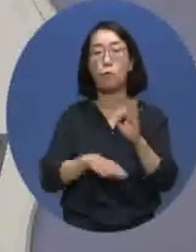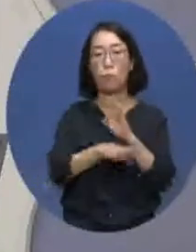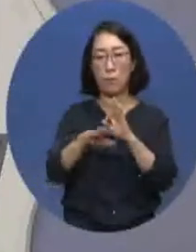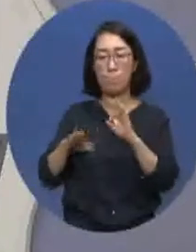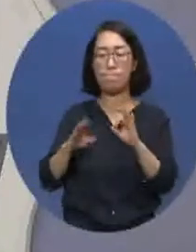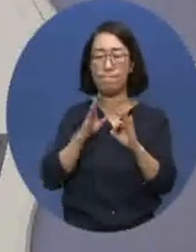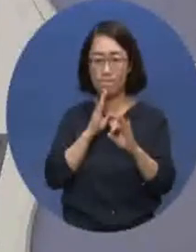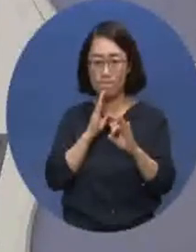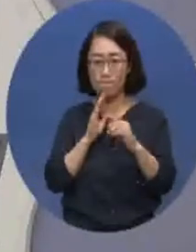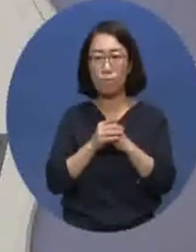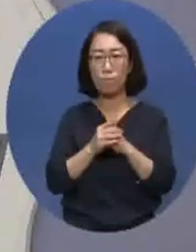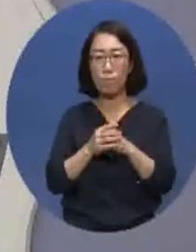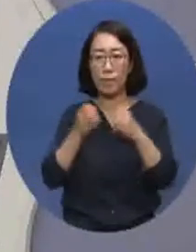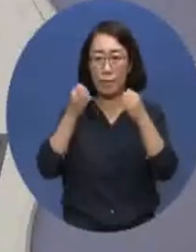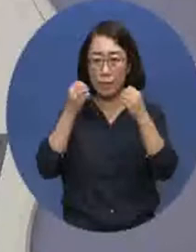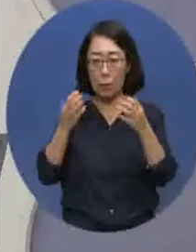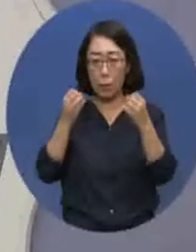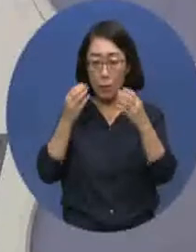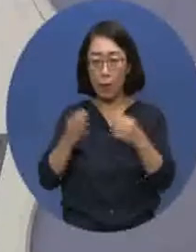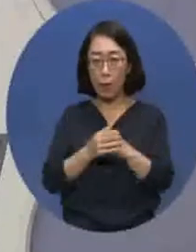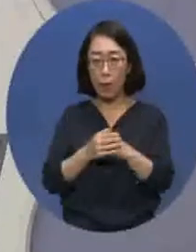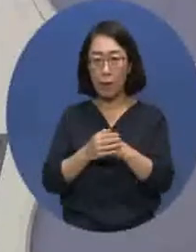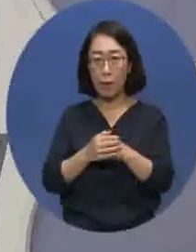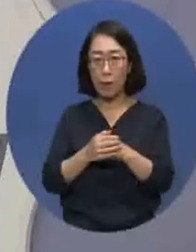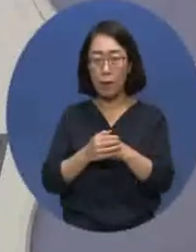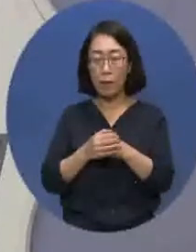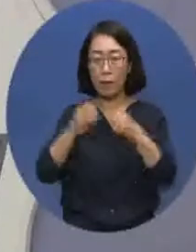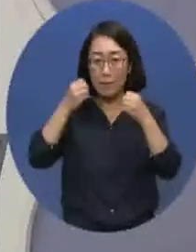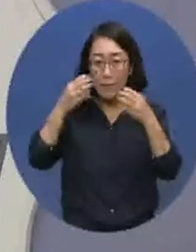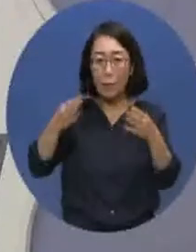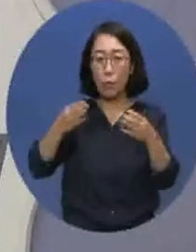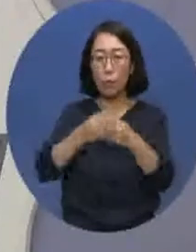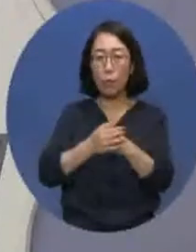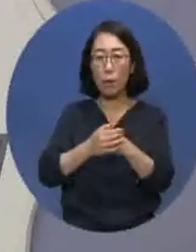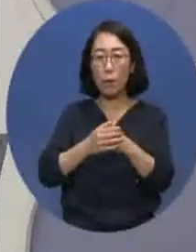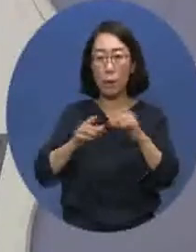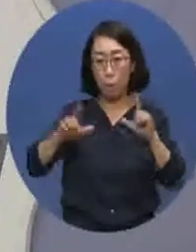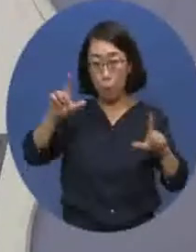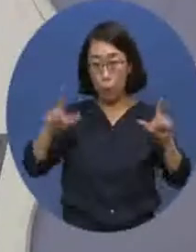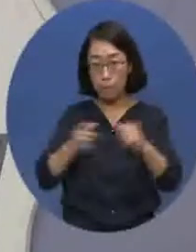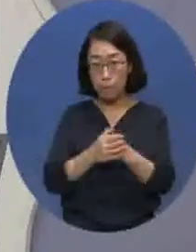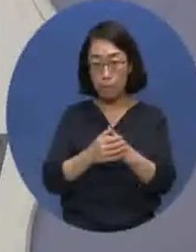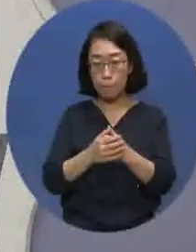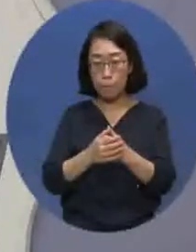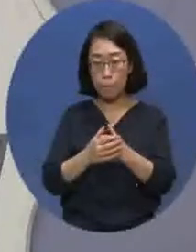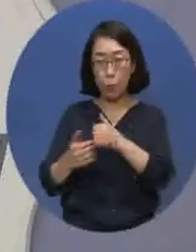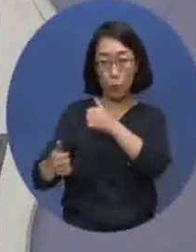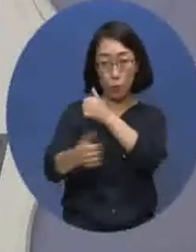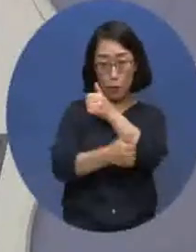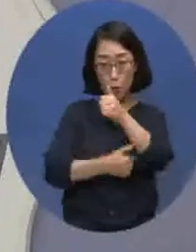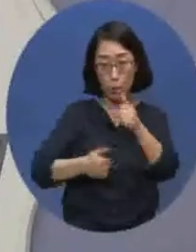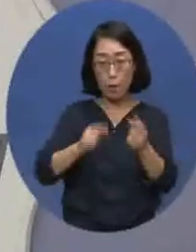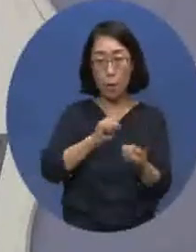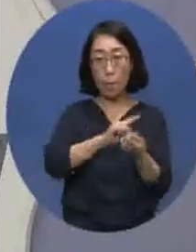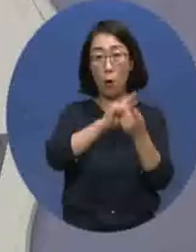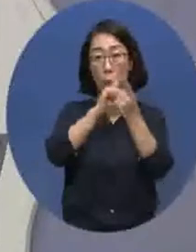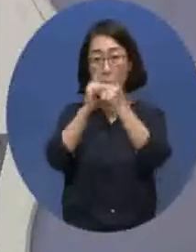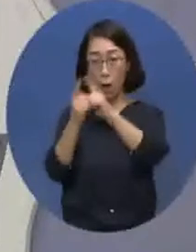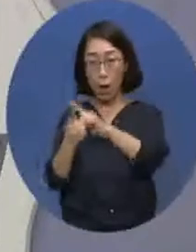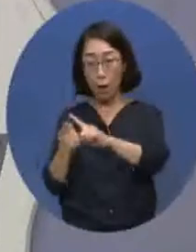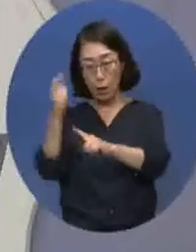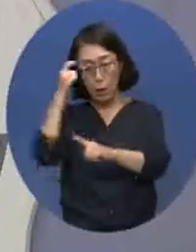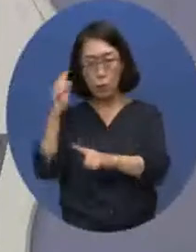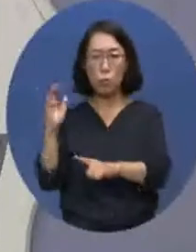그걸 또 이제 새롭게 대한민국의 뉴딜 위원회 라는 이제 그런 위원으로 다시 이제 변화를 시켰는데